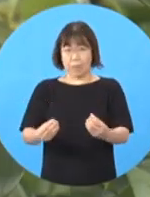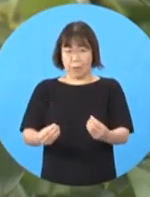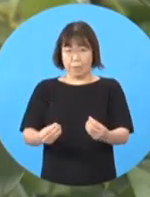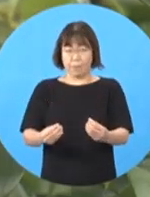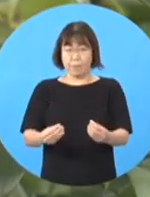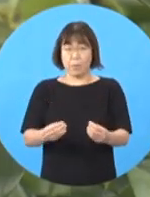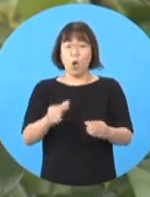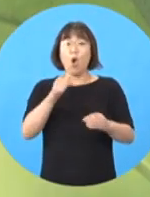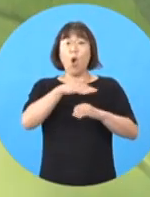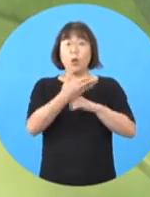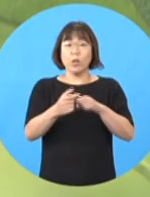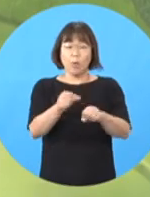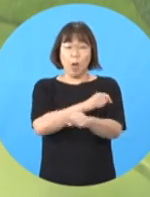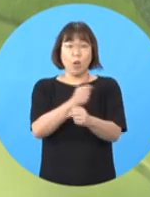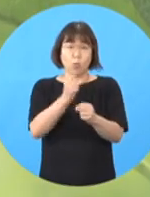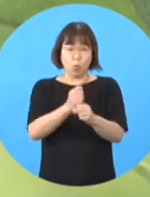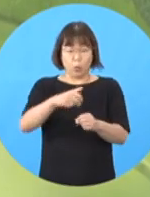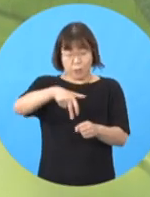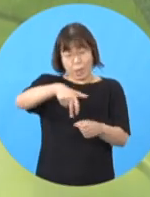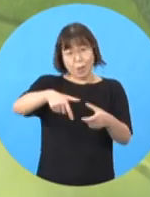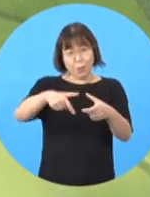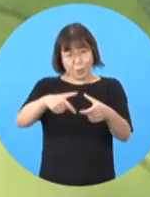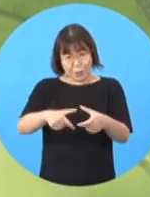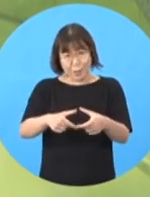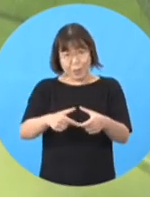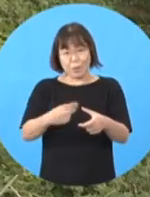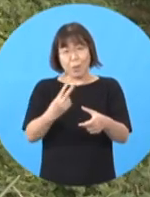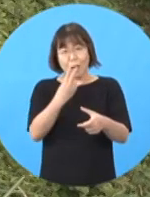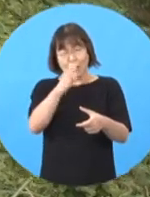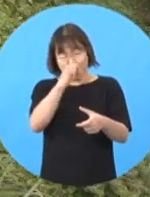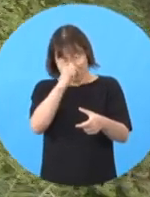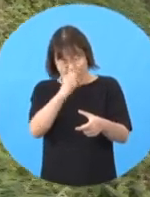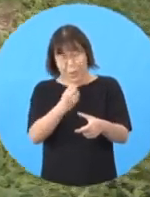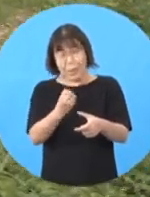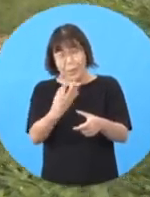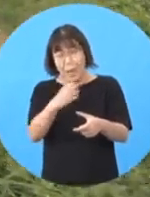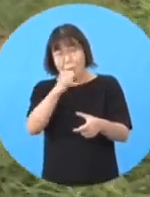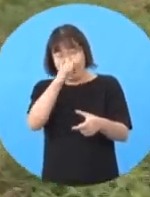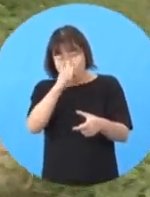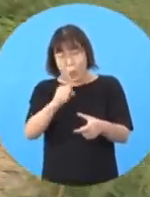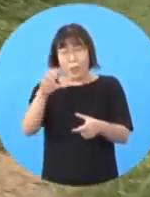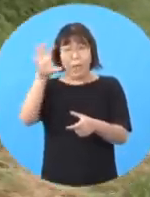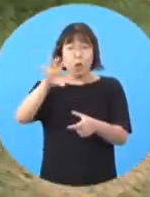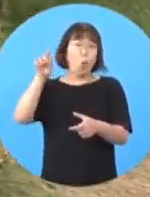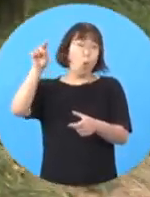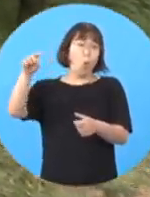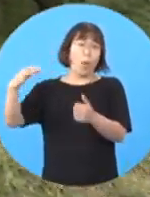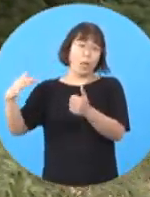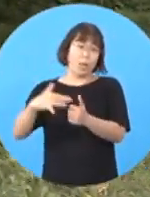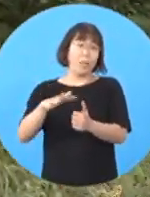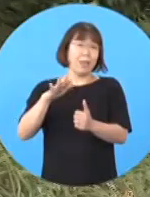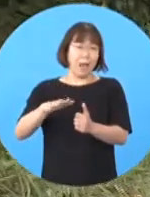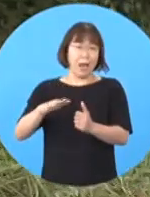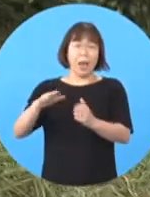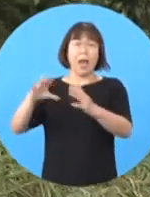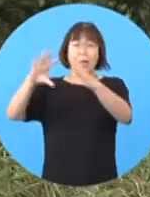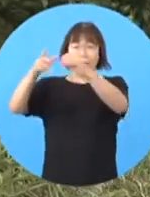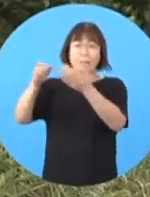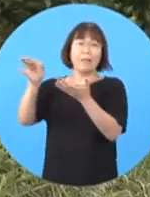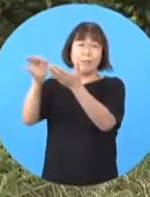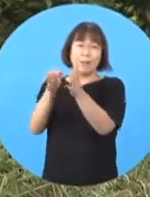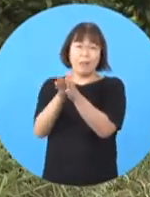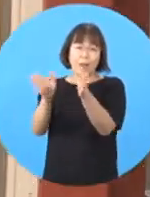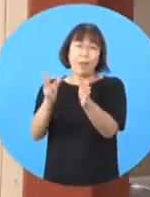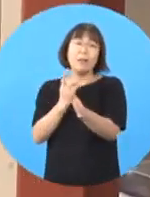徳島特産のすだちは、その独特の香りや酸味でヨーロッパでも人気があり、輸出拡大が期待され